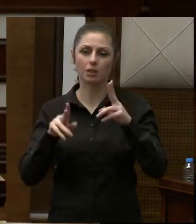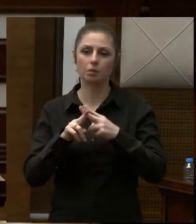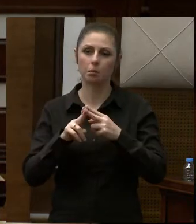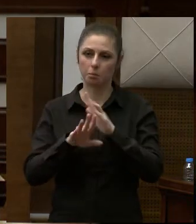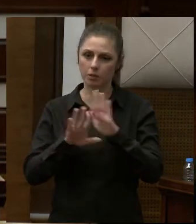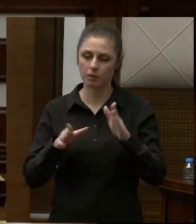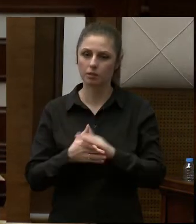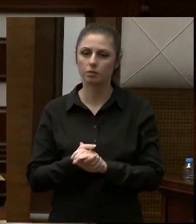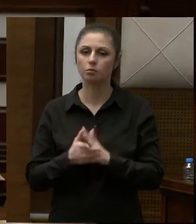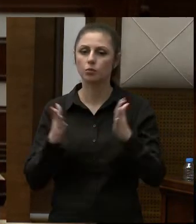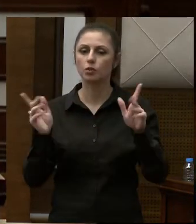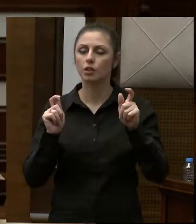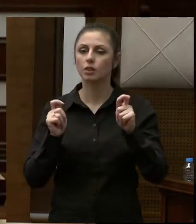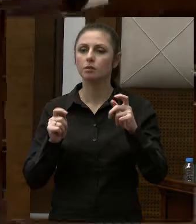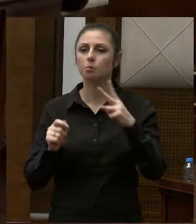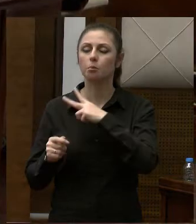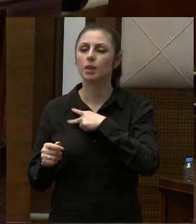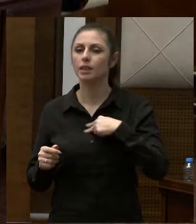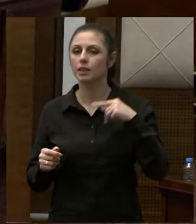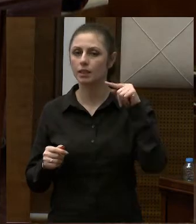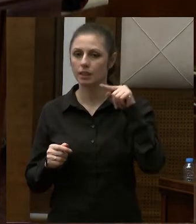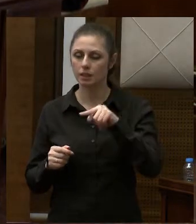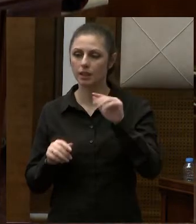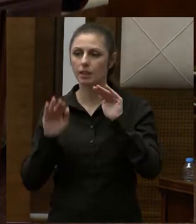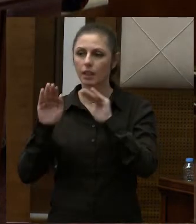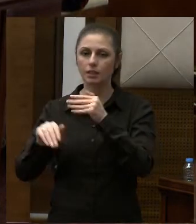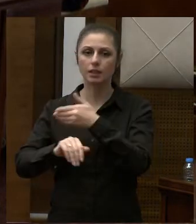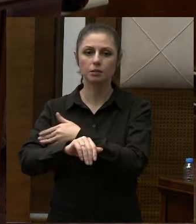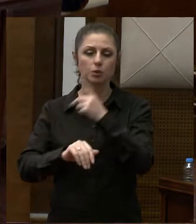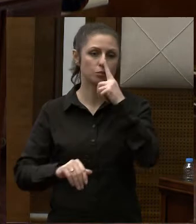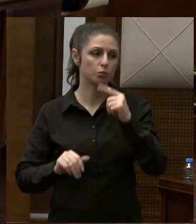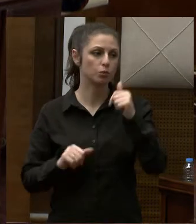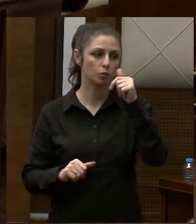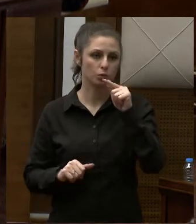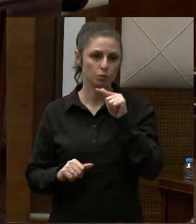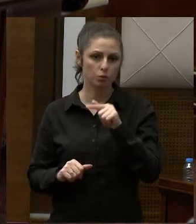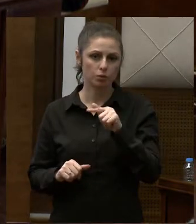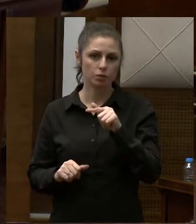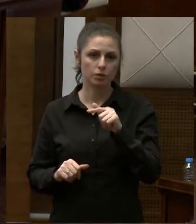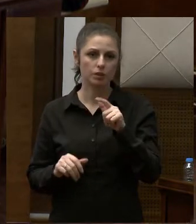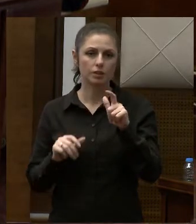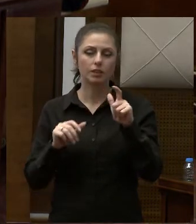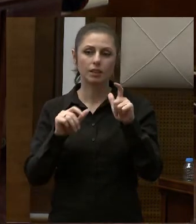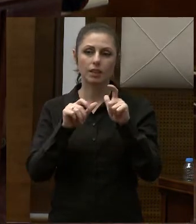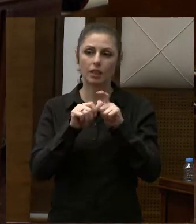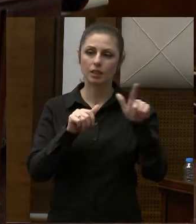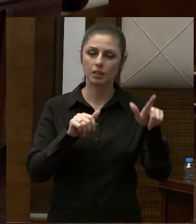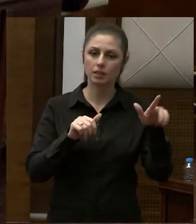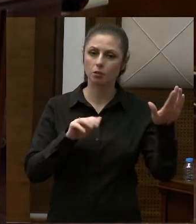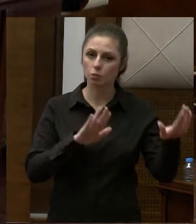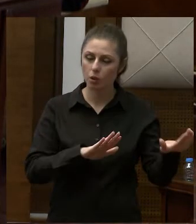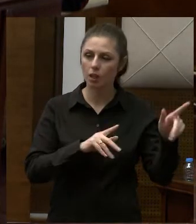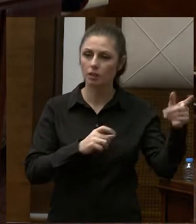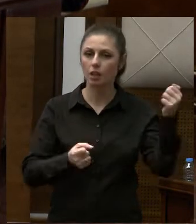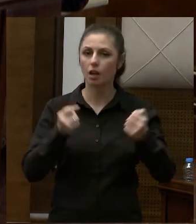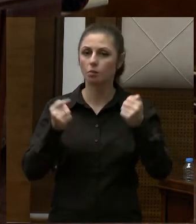bitirelim. Büyükçekmece Belediyesi'nin Destek Hizmetleri Müdürlüğü garajında bulunan